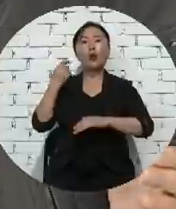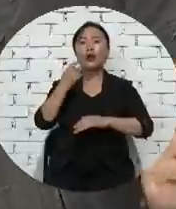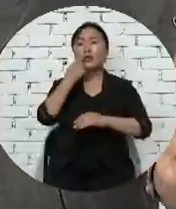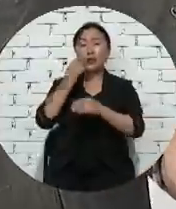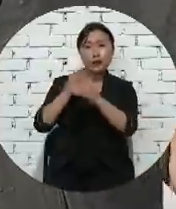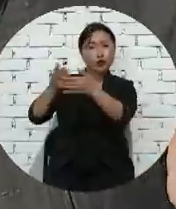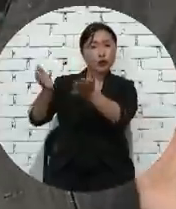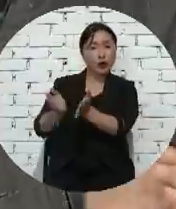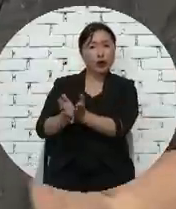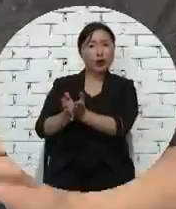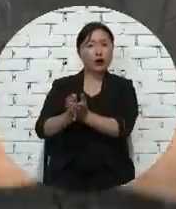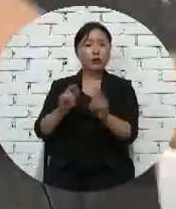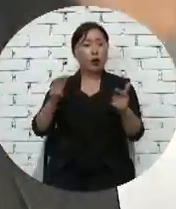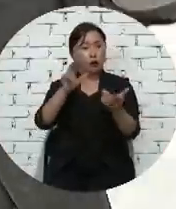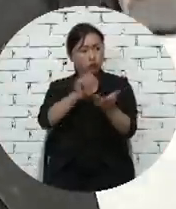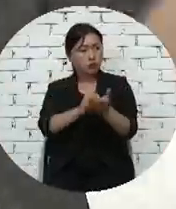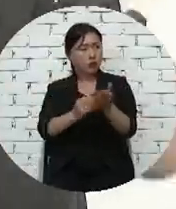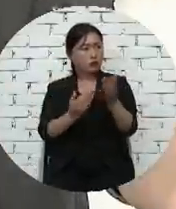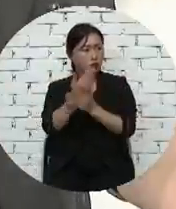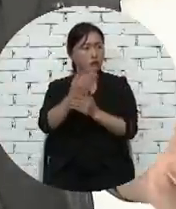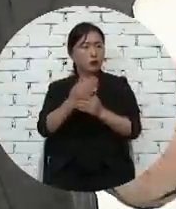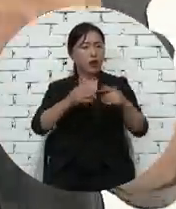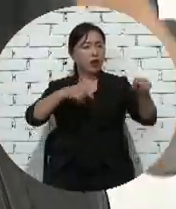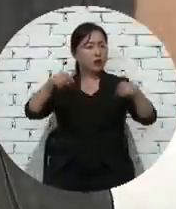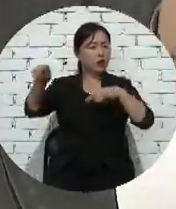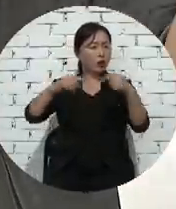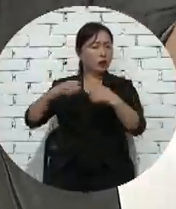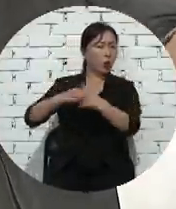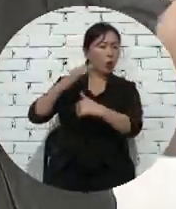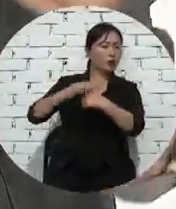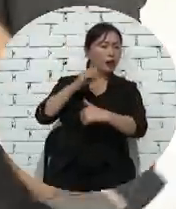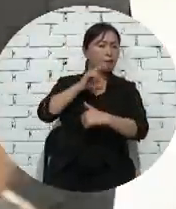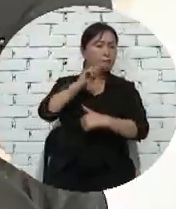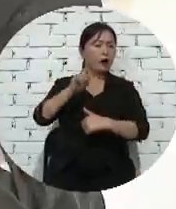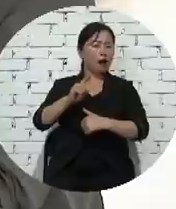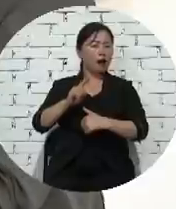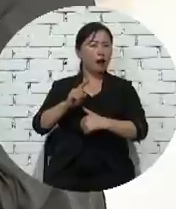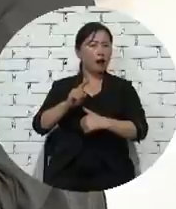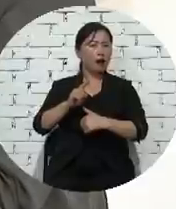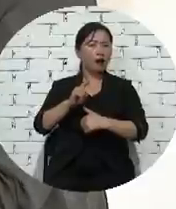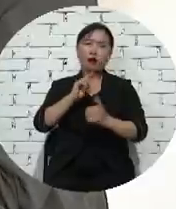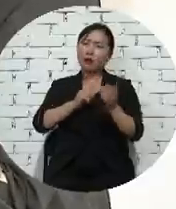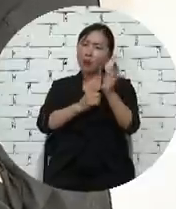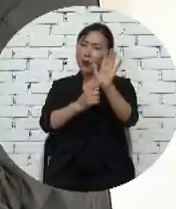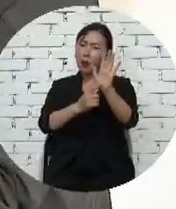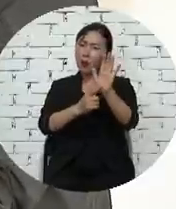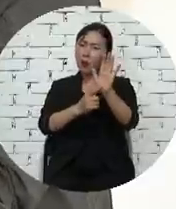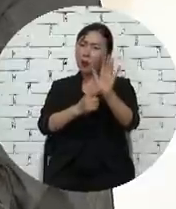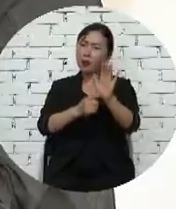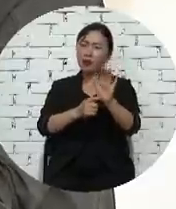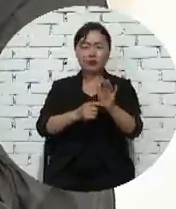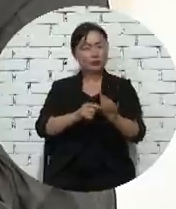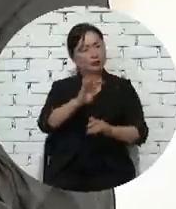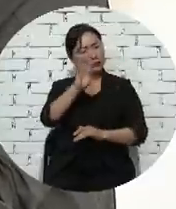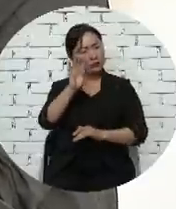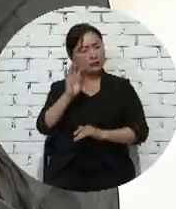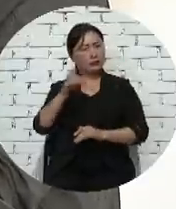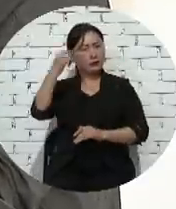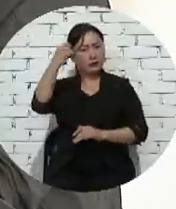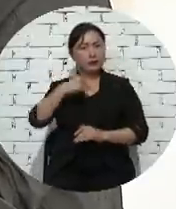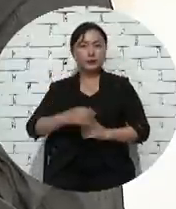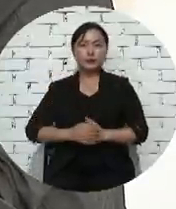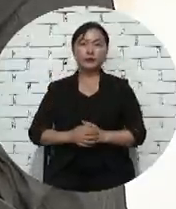모든 것들 문제가 나오게 되면 이걸 정치 공세로 몰아가지고 지금 빠져나가려고 하시는 게 아닌가라는 강한 의구심을 좀 갖고 있습니다.